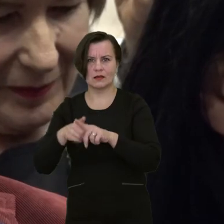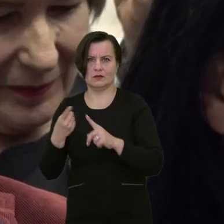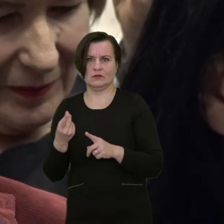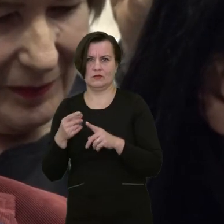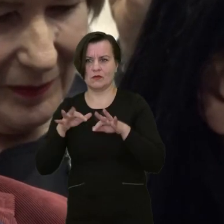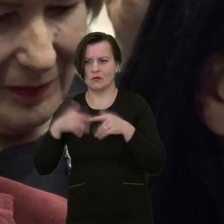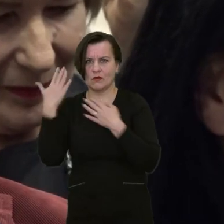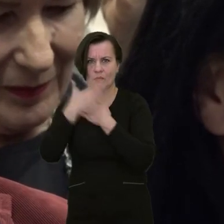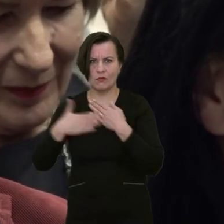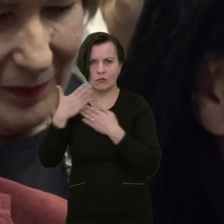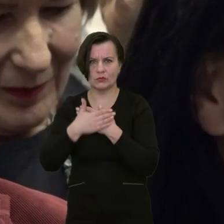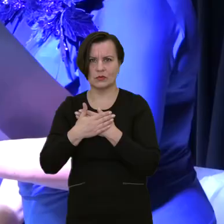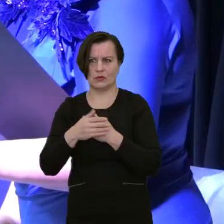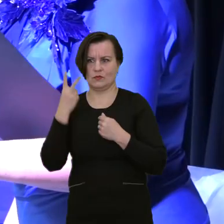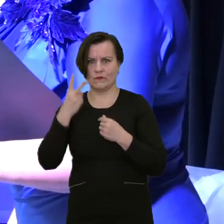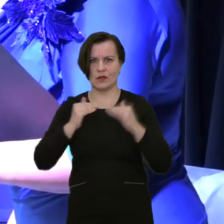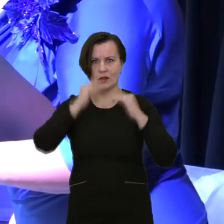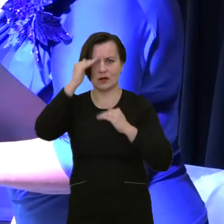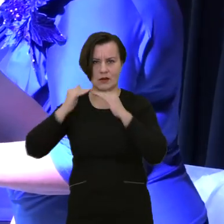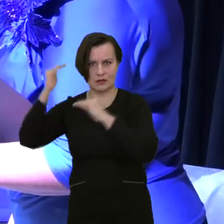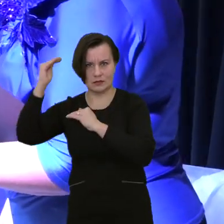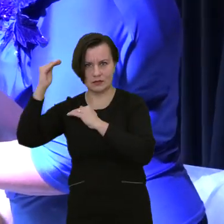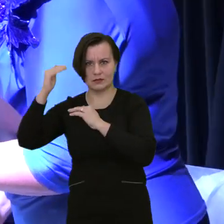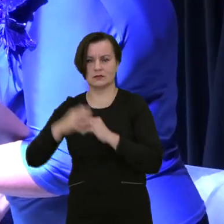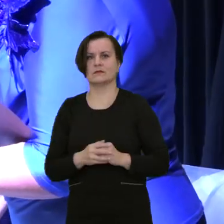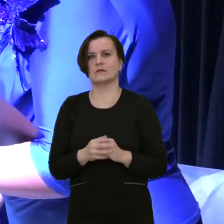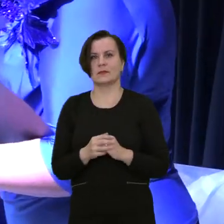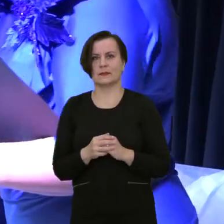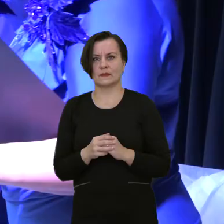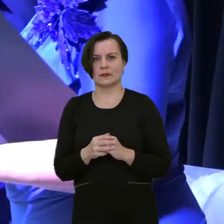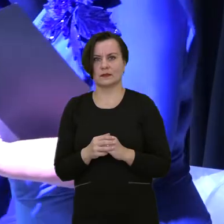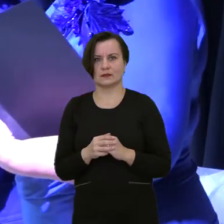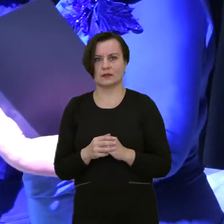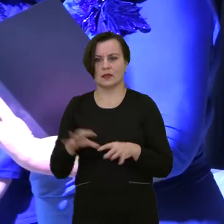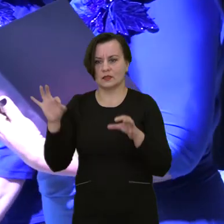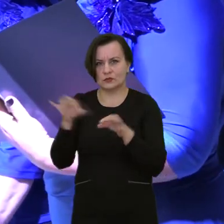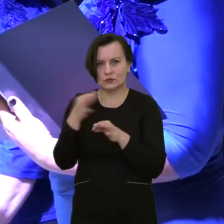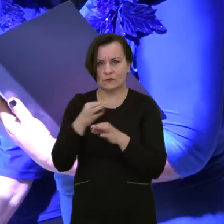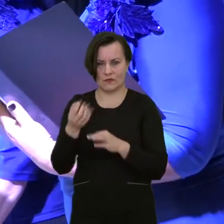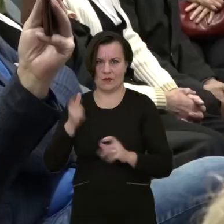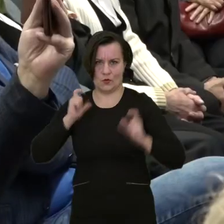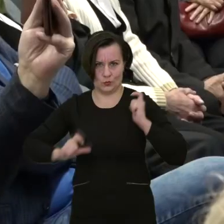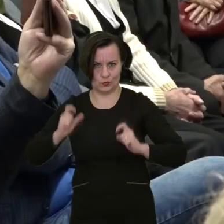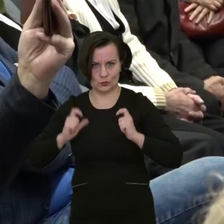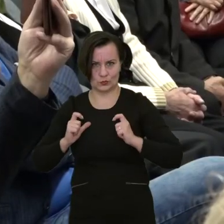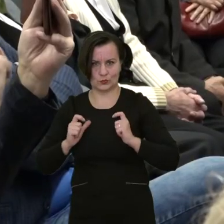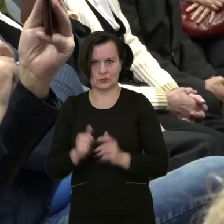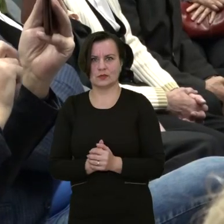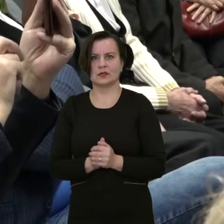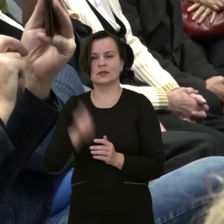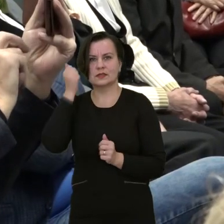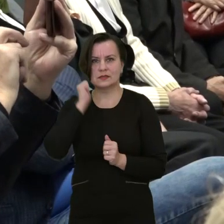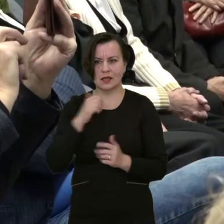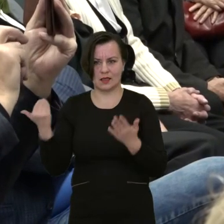fakulteto užsiėmimų. Tai buvo ir 2 lygių kompiuterinio raštingumo kursai, ir siuvimo